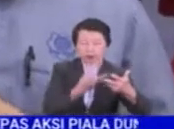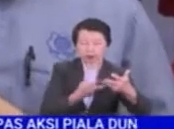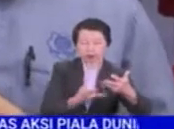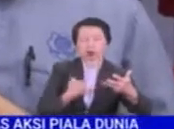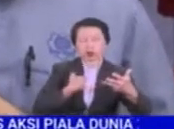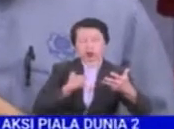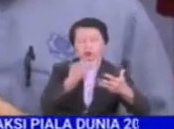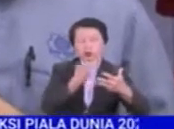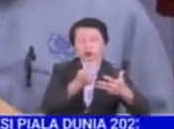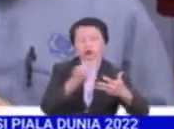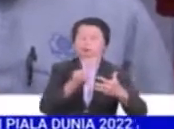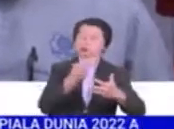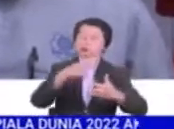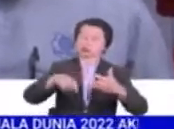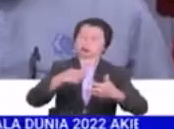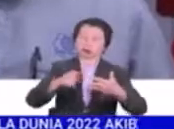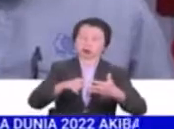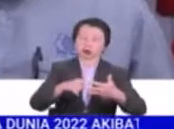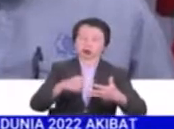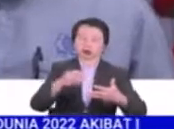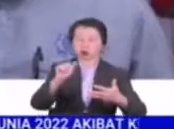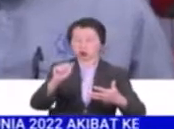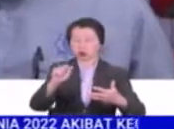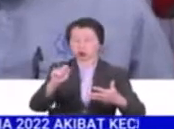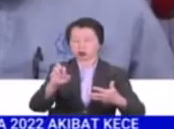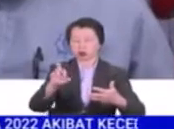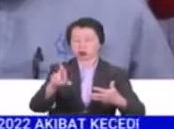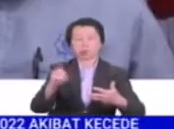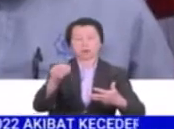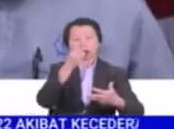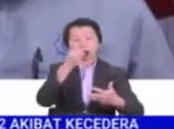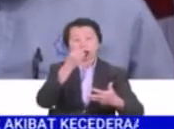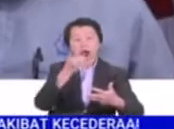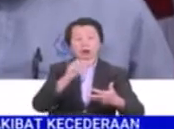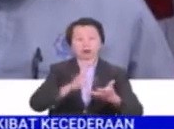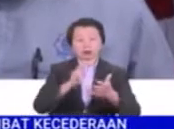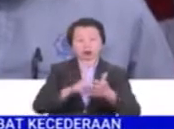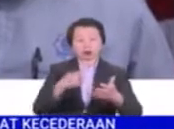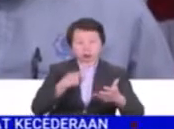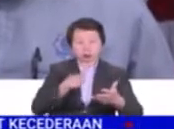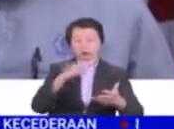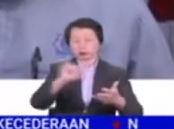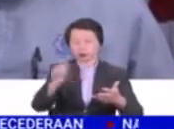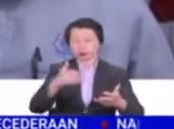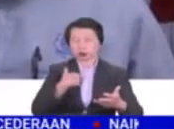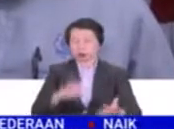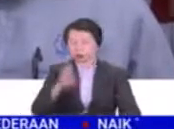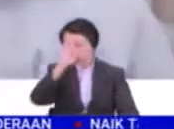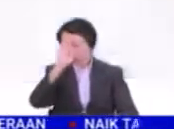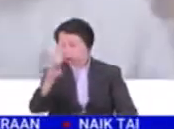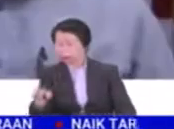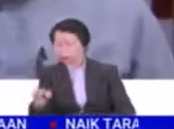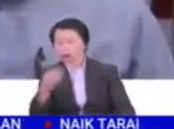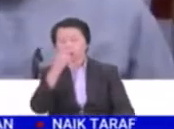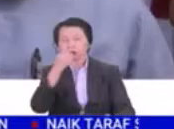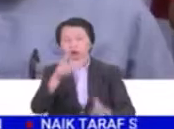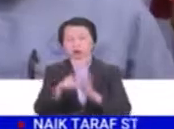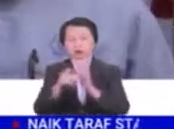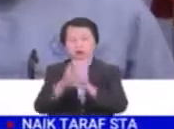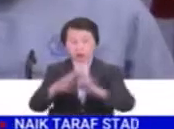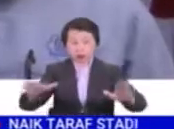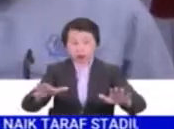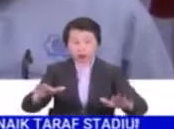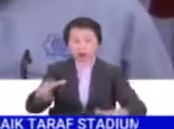kira dari segi agro makanan. Maksudnya kita beri penumpuan juga kepada food security. Mungkin